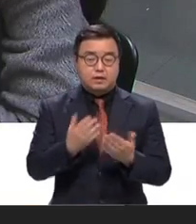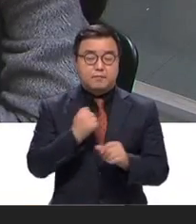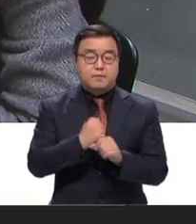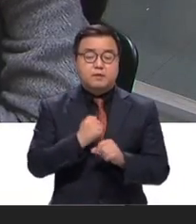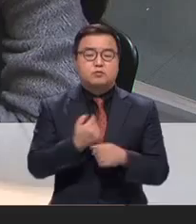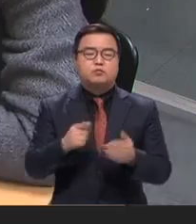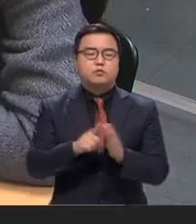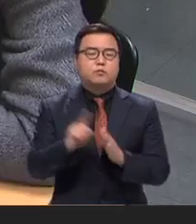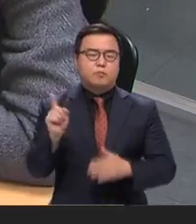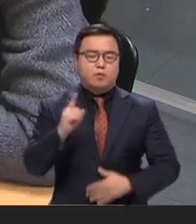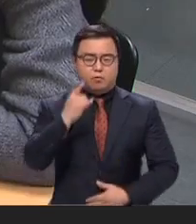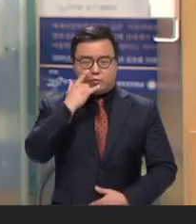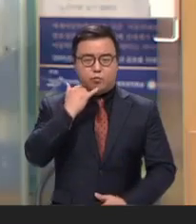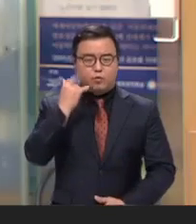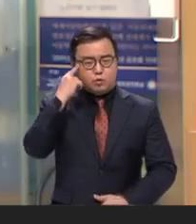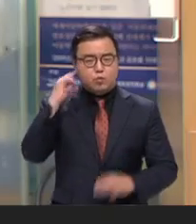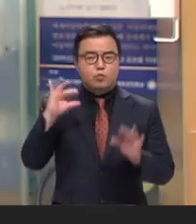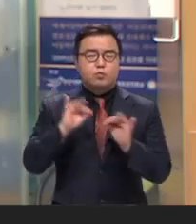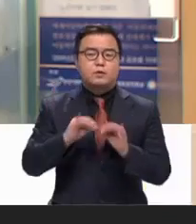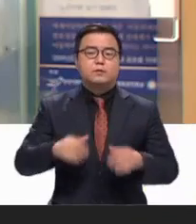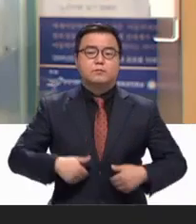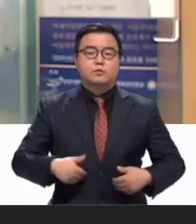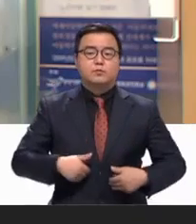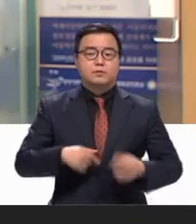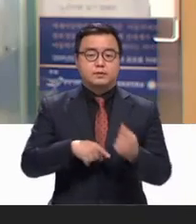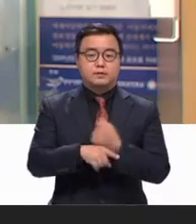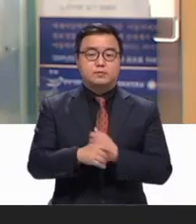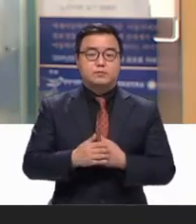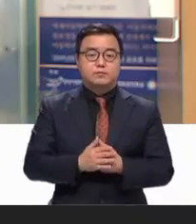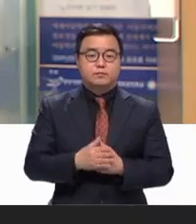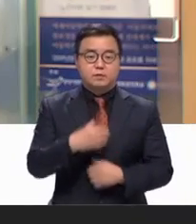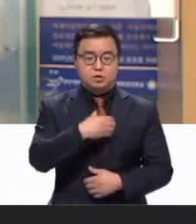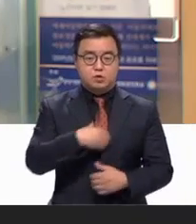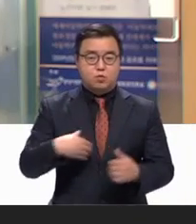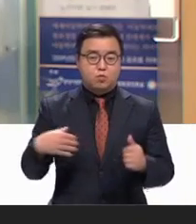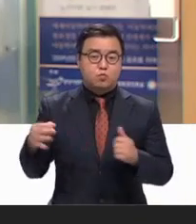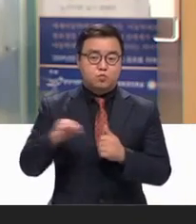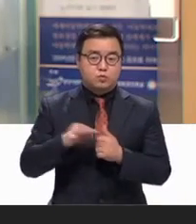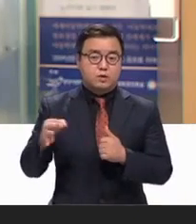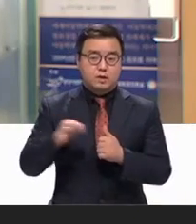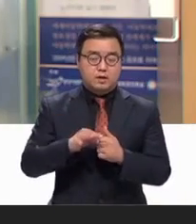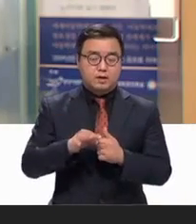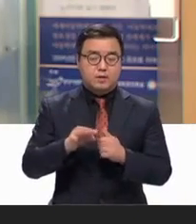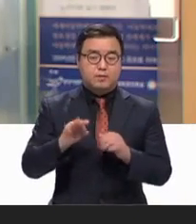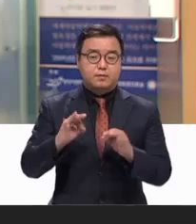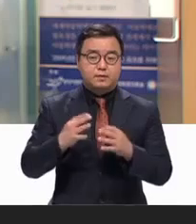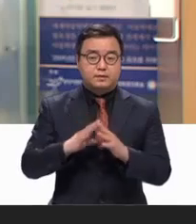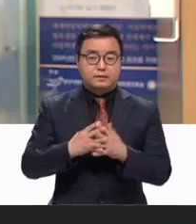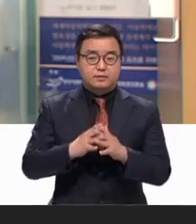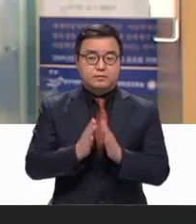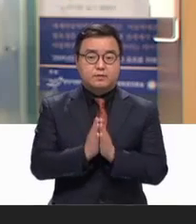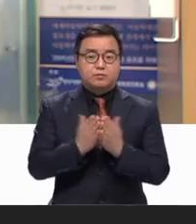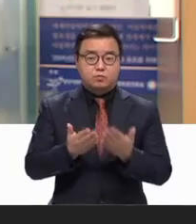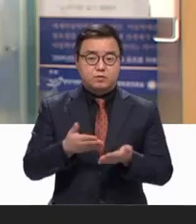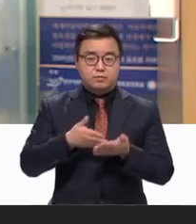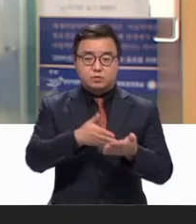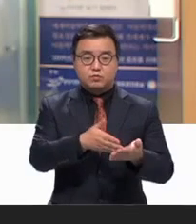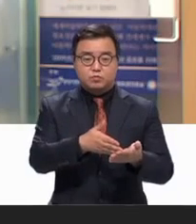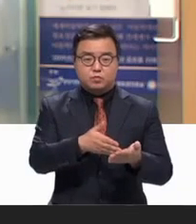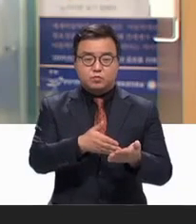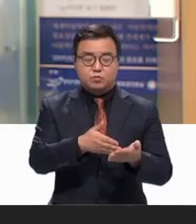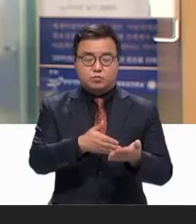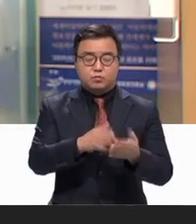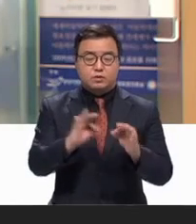필요하기 때문입니다. 수급자 통장을 이제 발급을 신청하려고 은행에 갔었는데